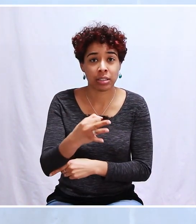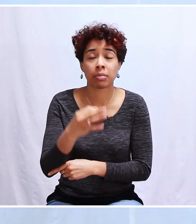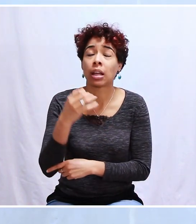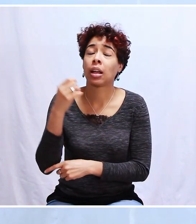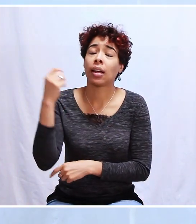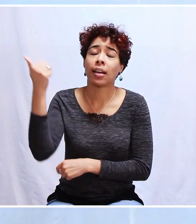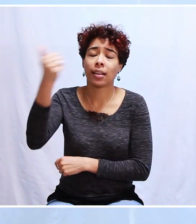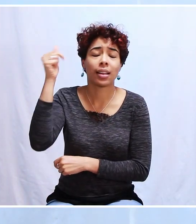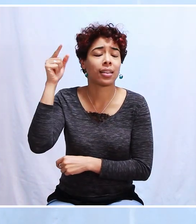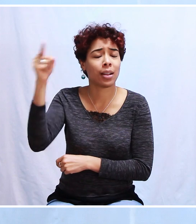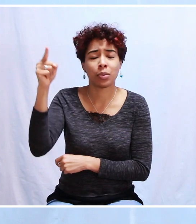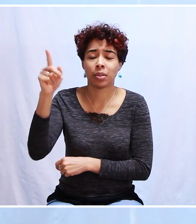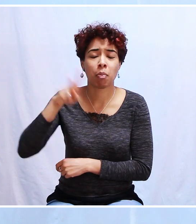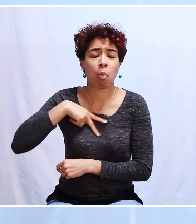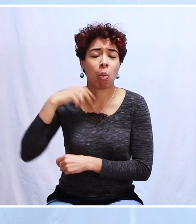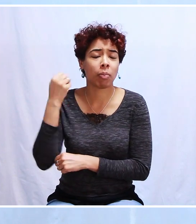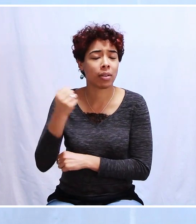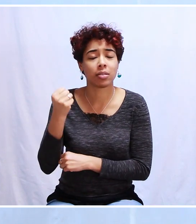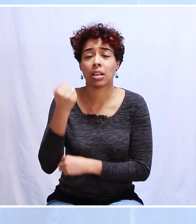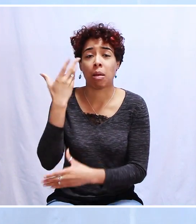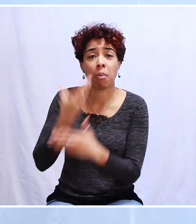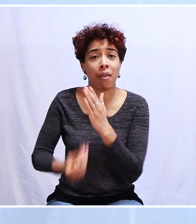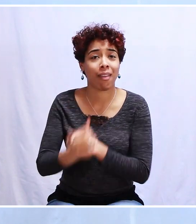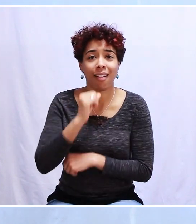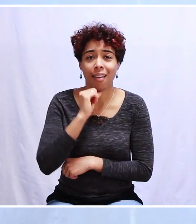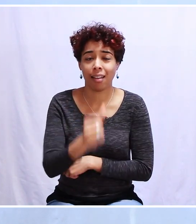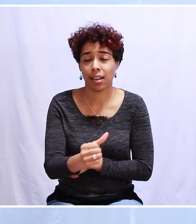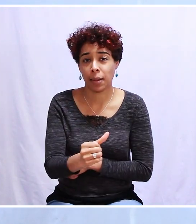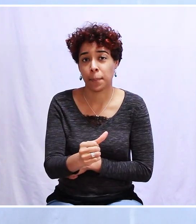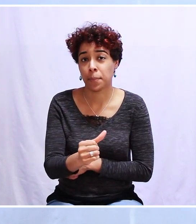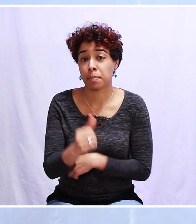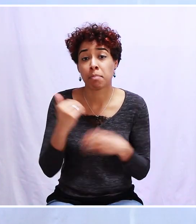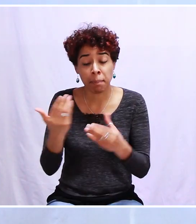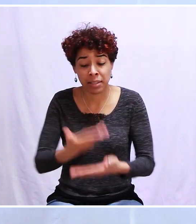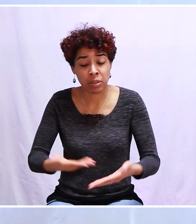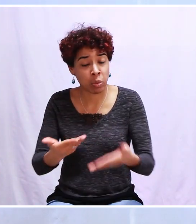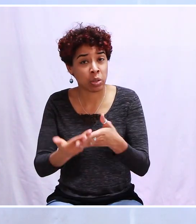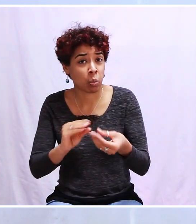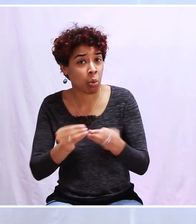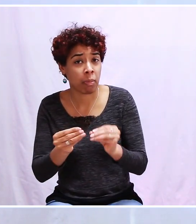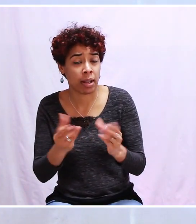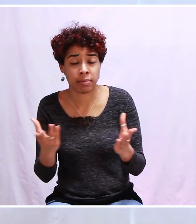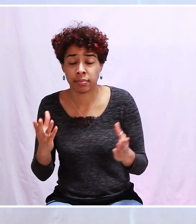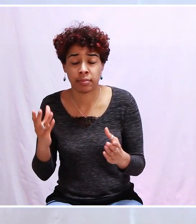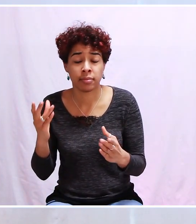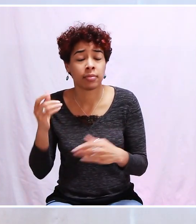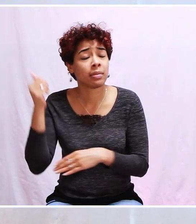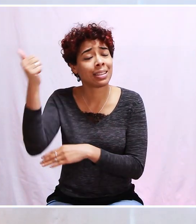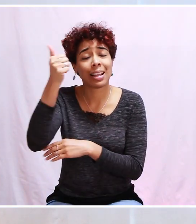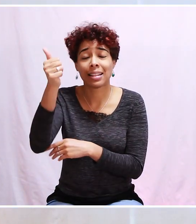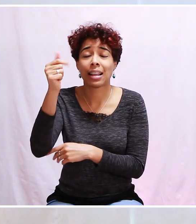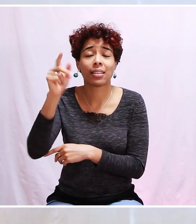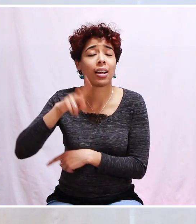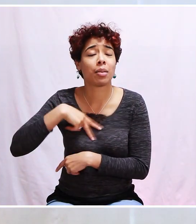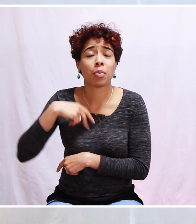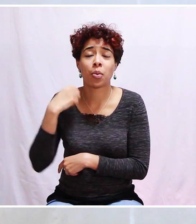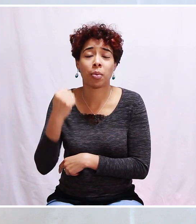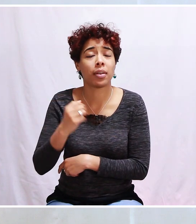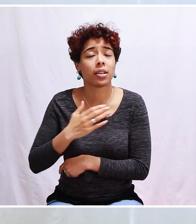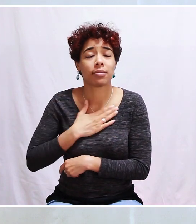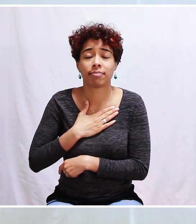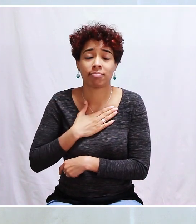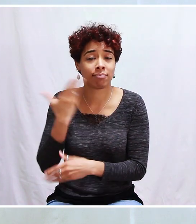berger, je ne manquerai de rien. Quel que soit le problème que tu rencontres. L'Éternel est mon berger, je ne manquerai de